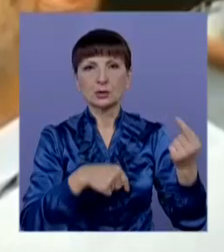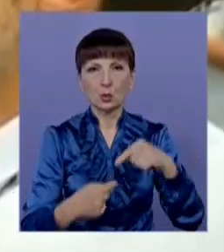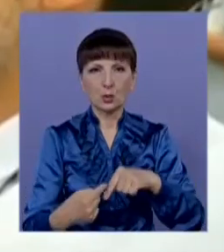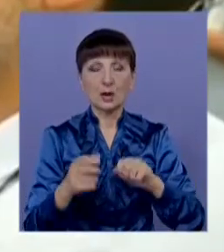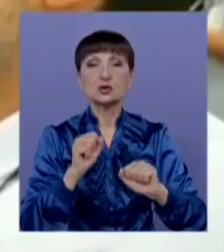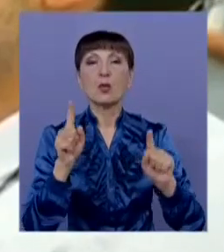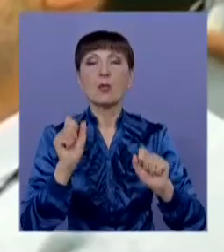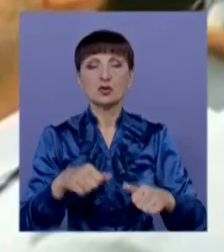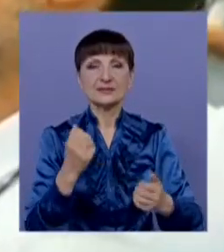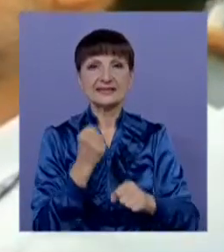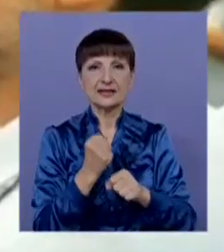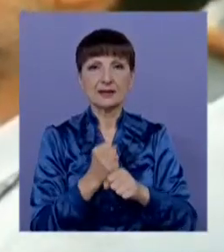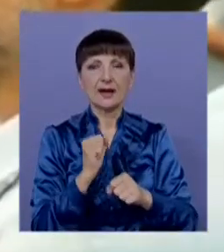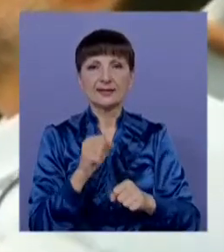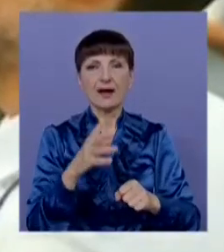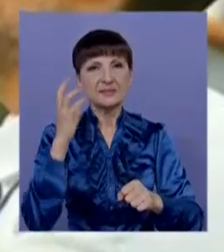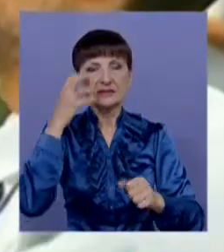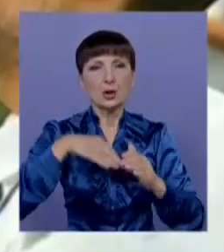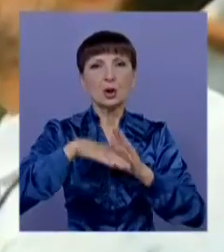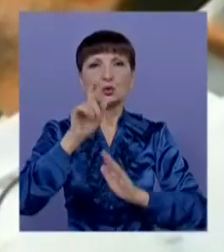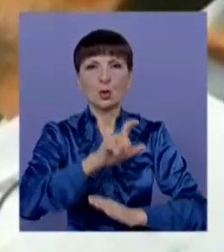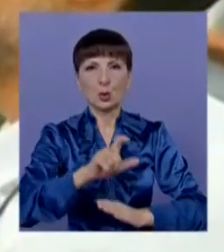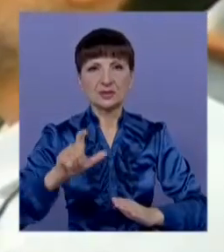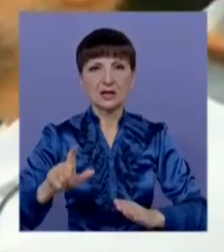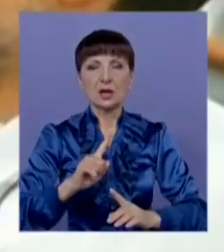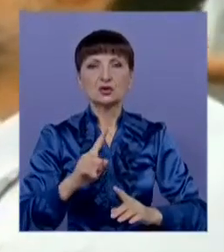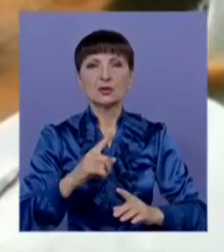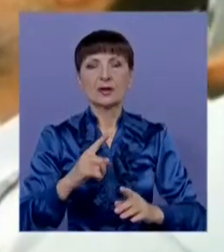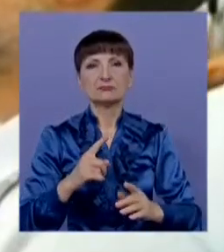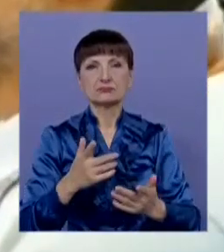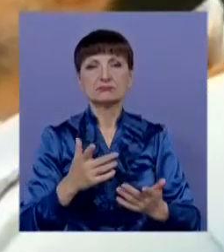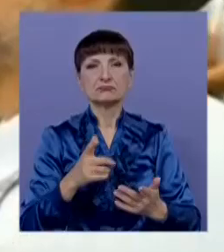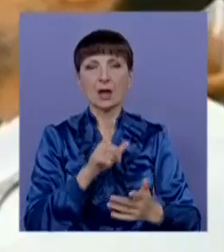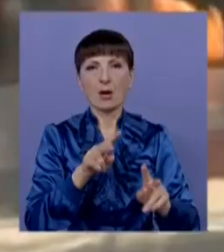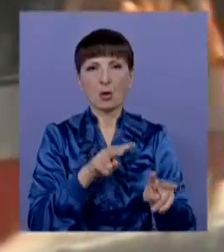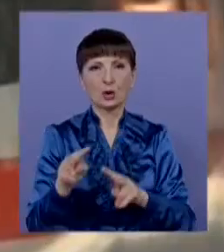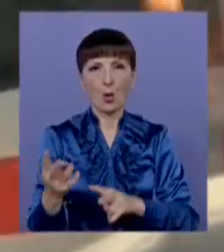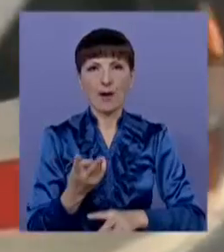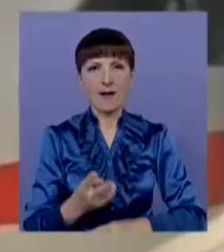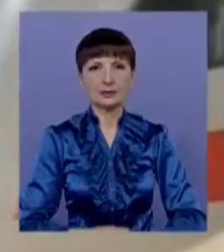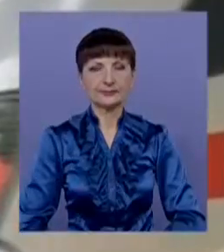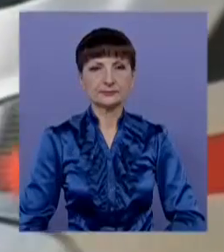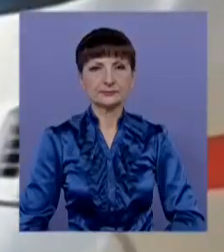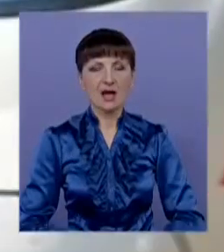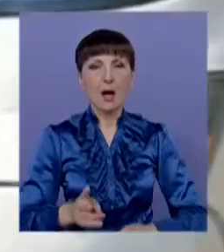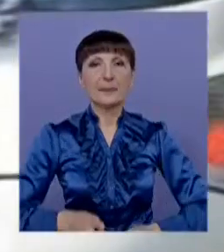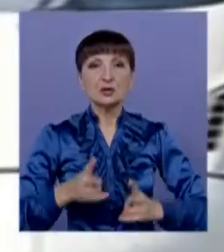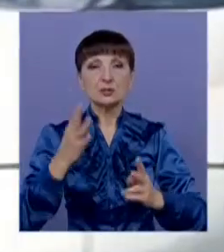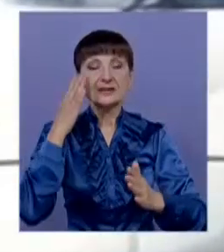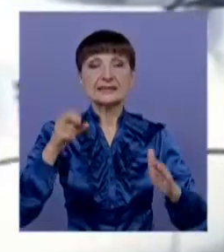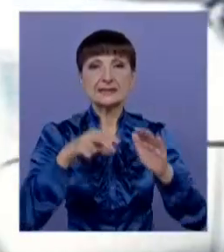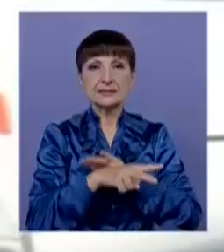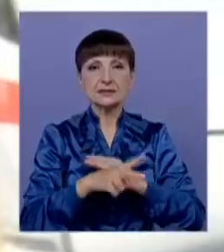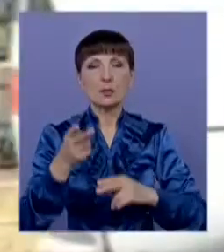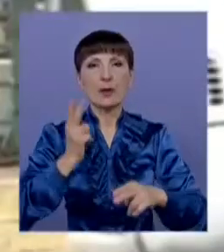что можем сделать для психического оздоровления людей, чтобы вещи не выходили из-под контроля. Злоумышленник хотел скрыться, но